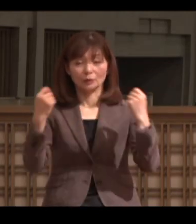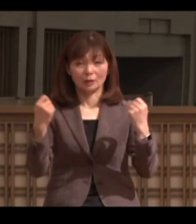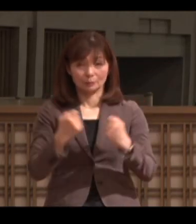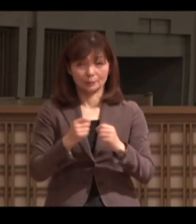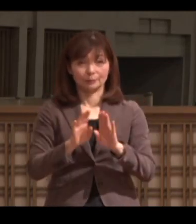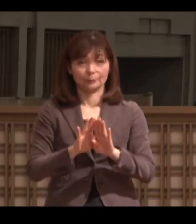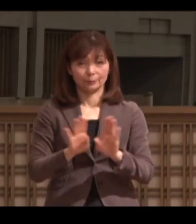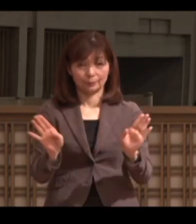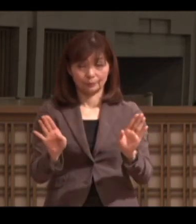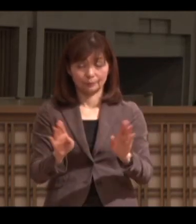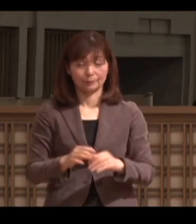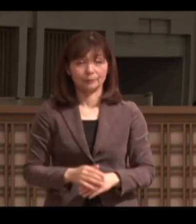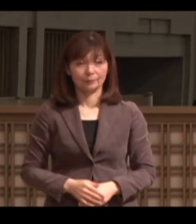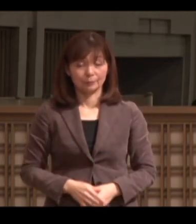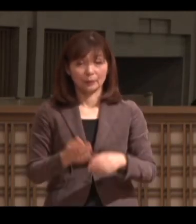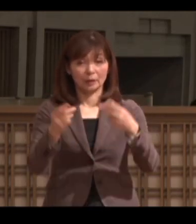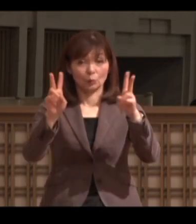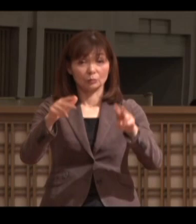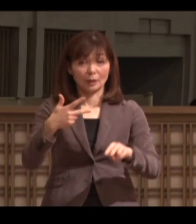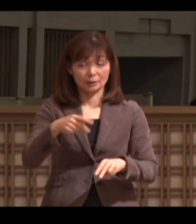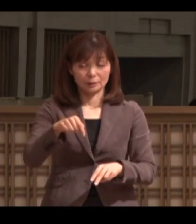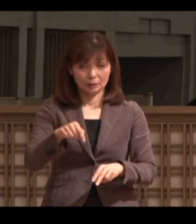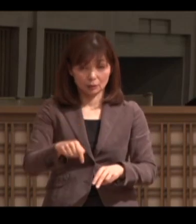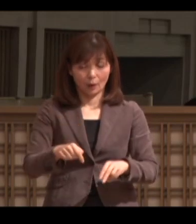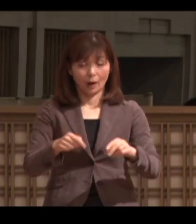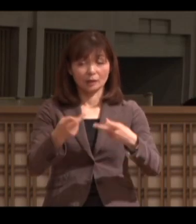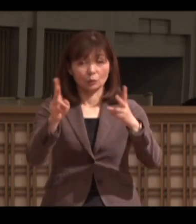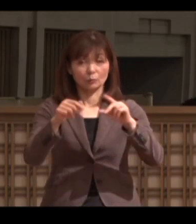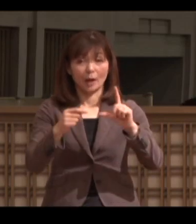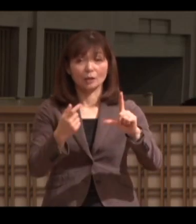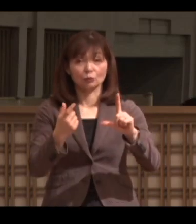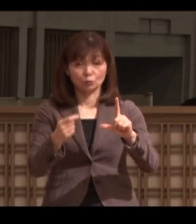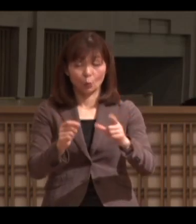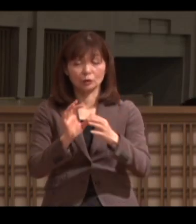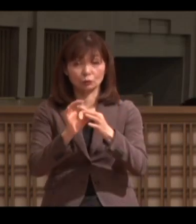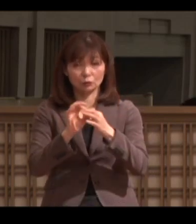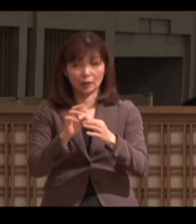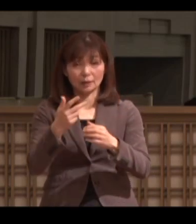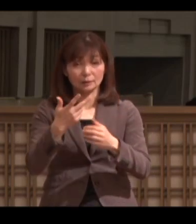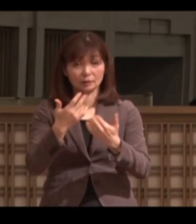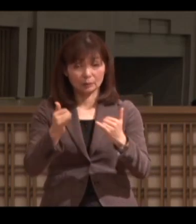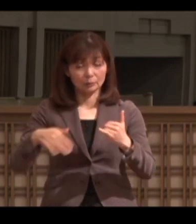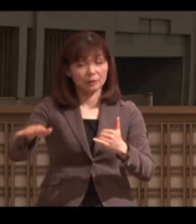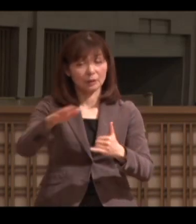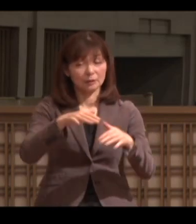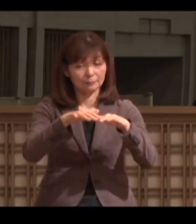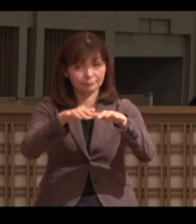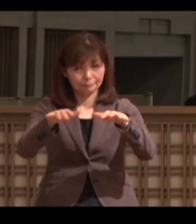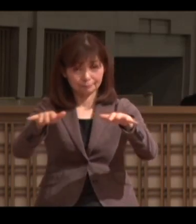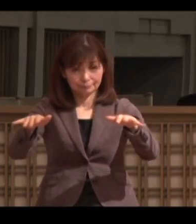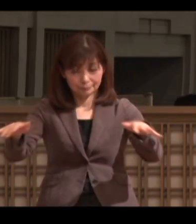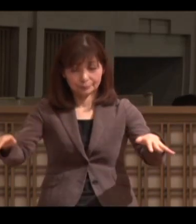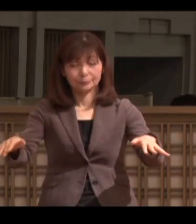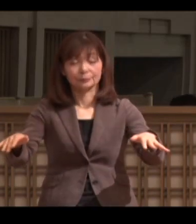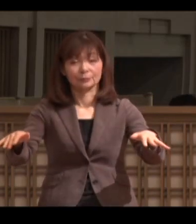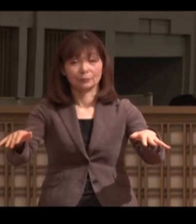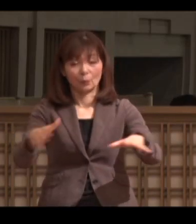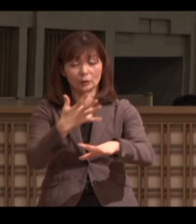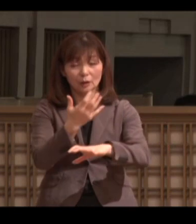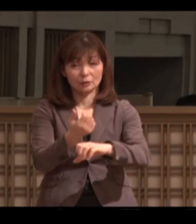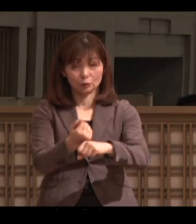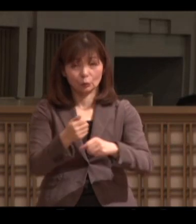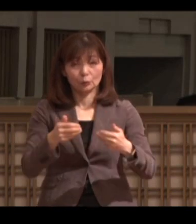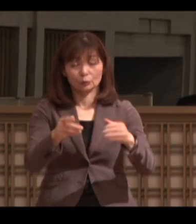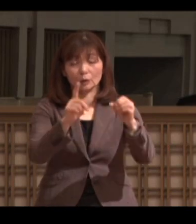ます広島市では広島エルモに対する市民の認度を高めその定着を促進する